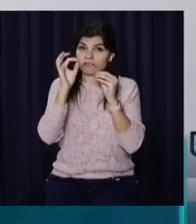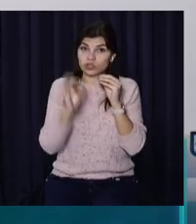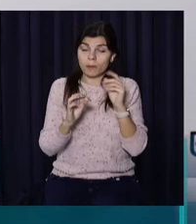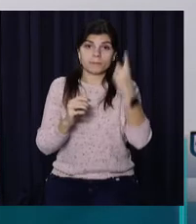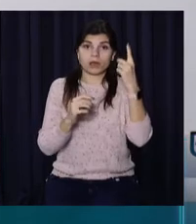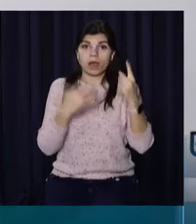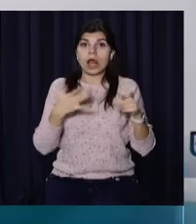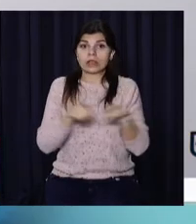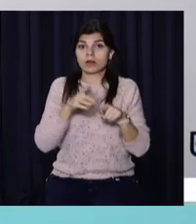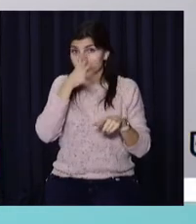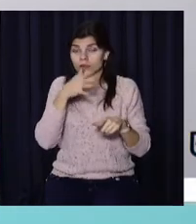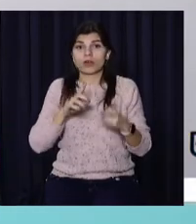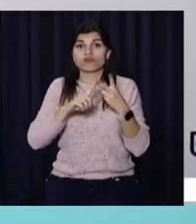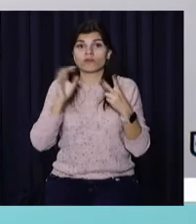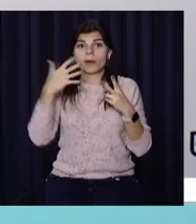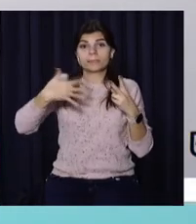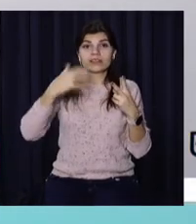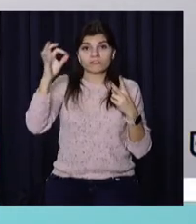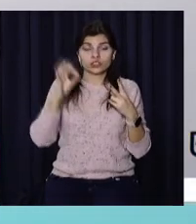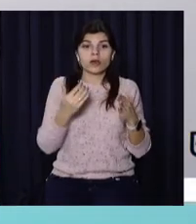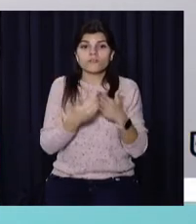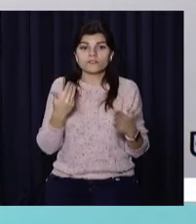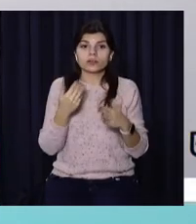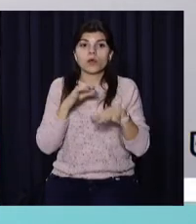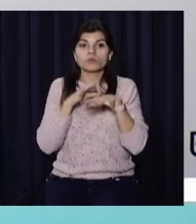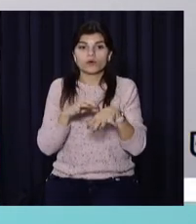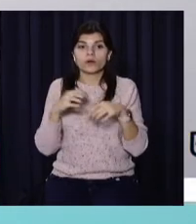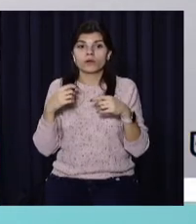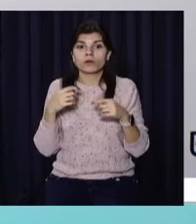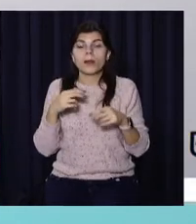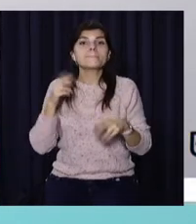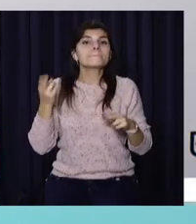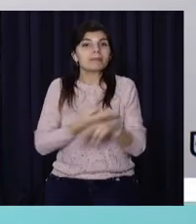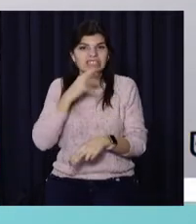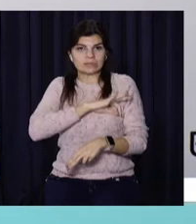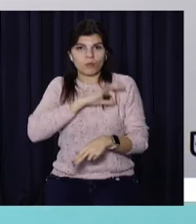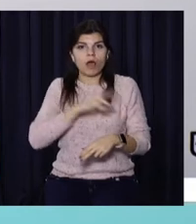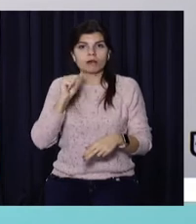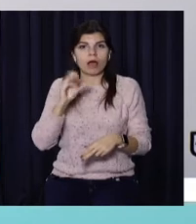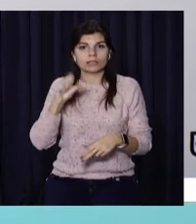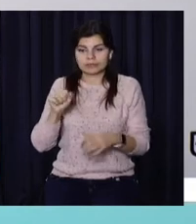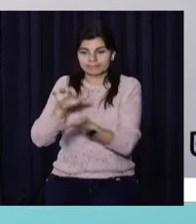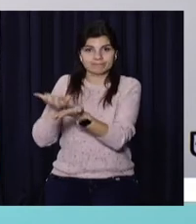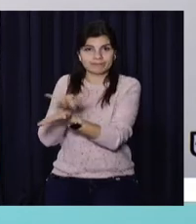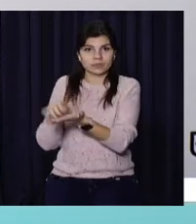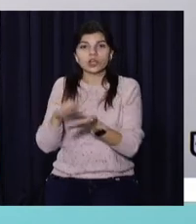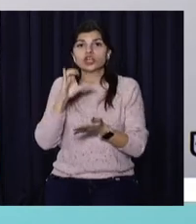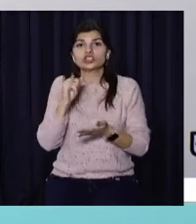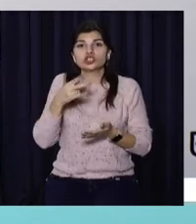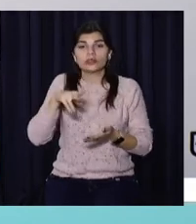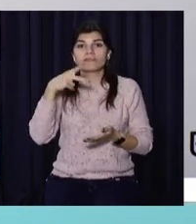10%, за вчинене вдруге – 50% від проведених операцій без застосування касової техніки. З